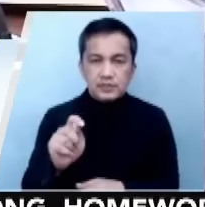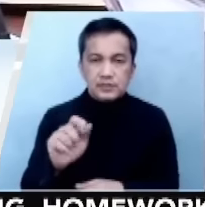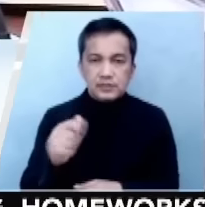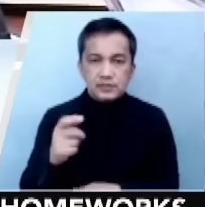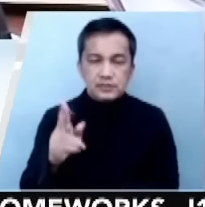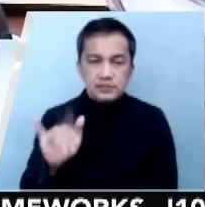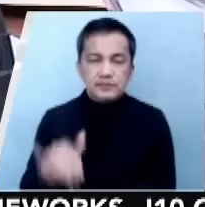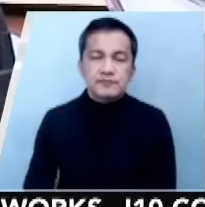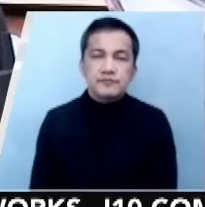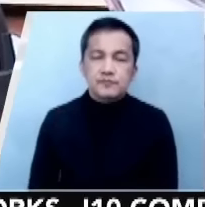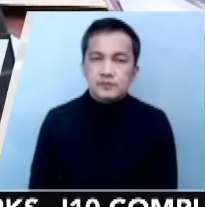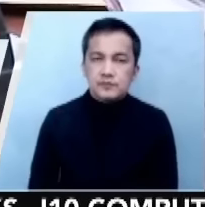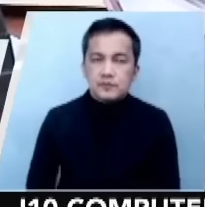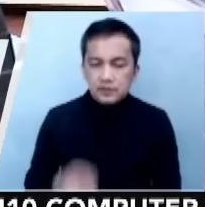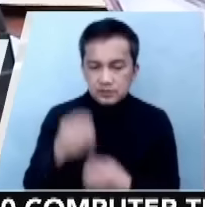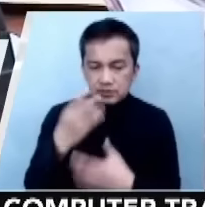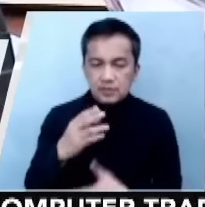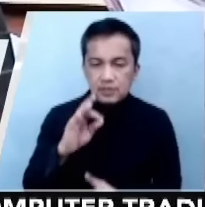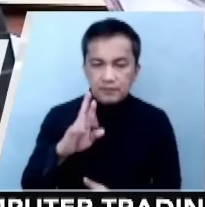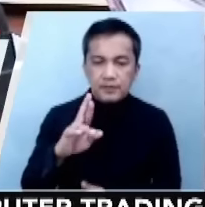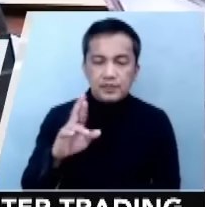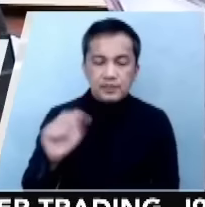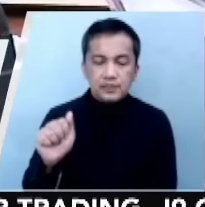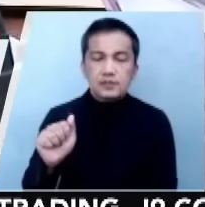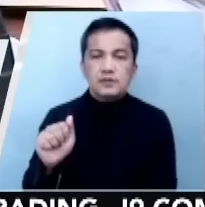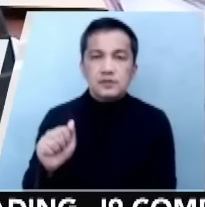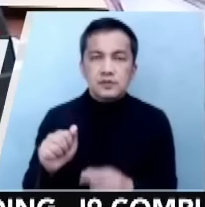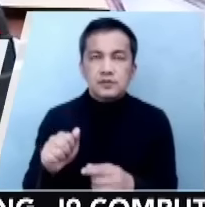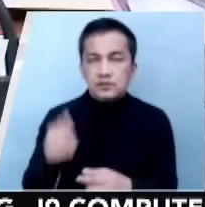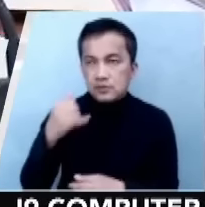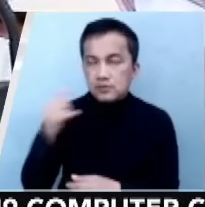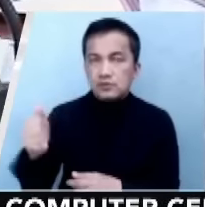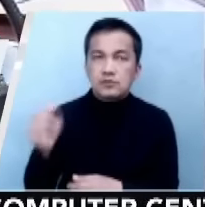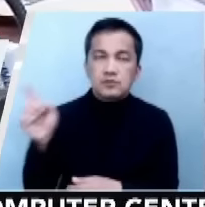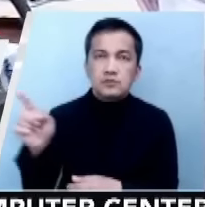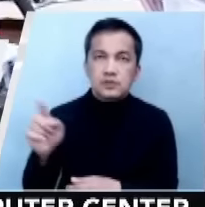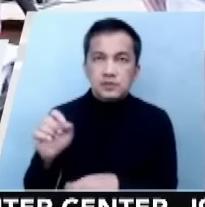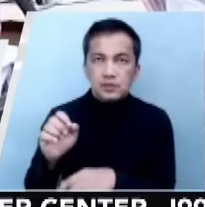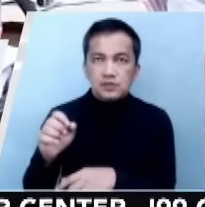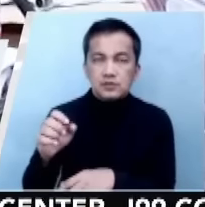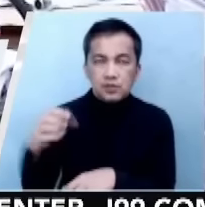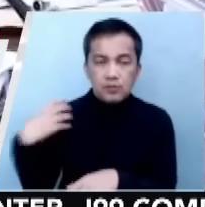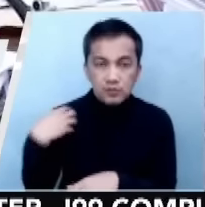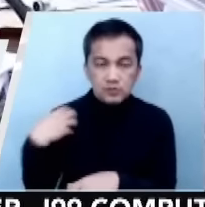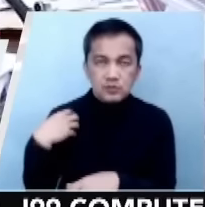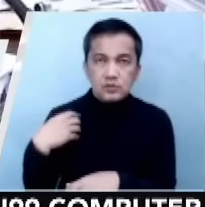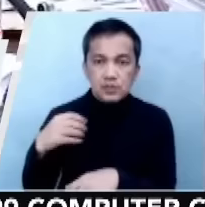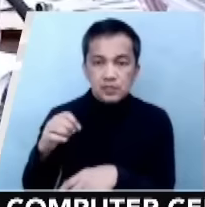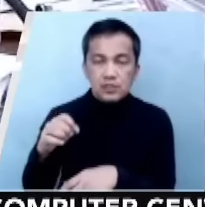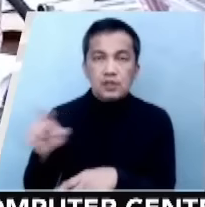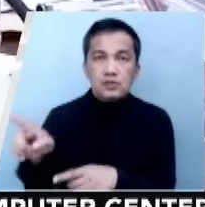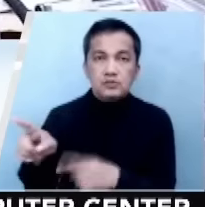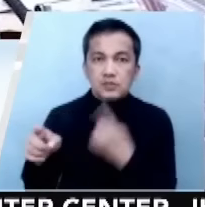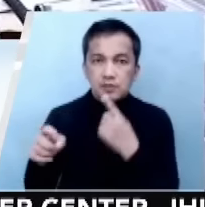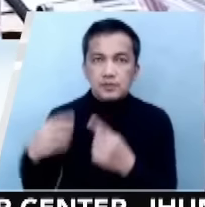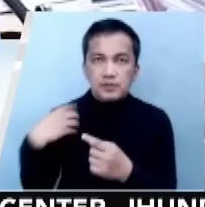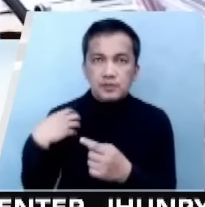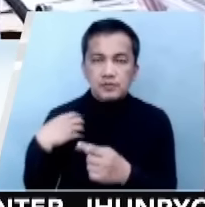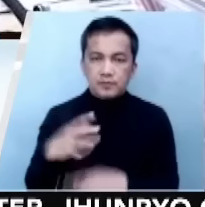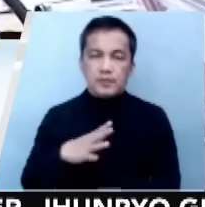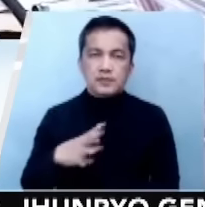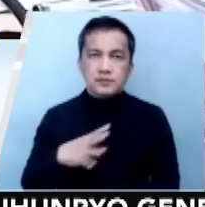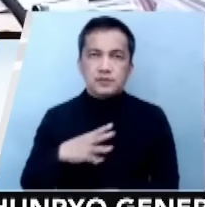sabi po ni FRA, tinawagan daw po niya si employer at ang sabi po ni employer, si Spine, ibabalik po